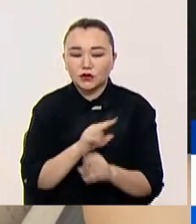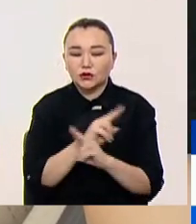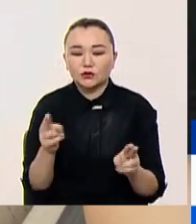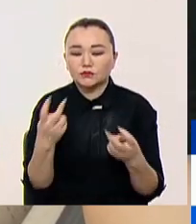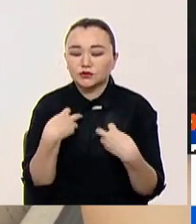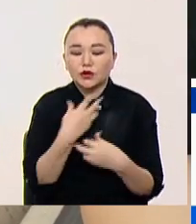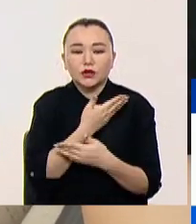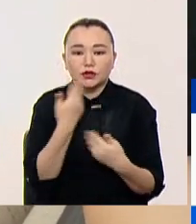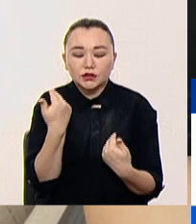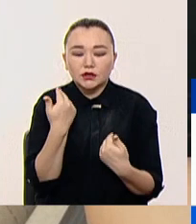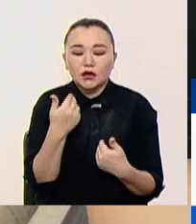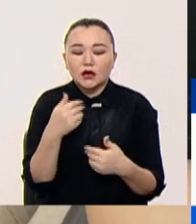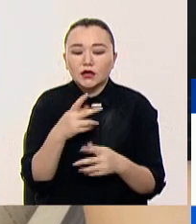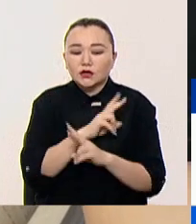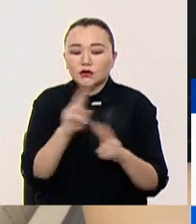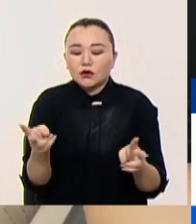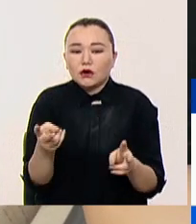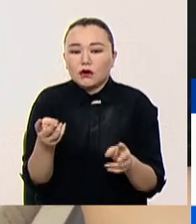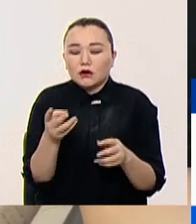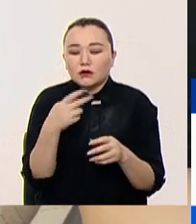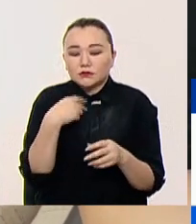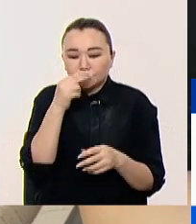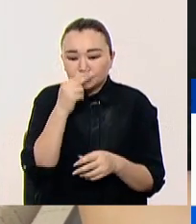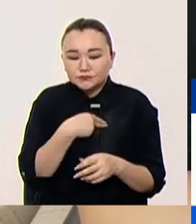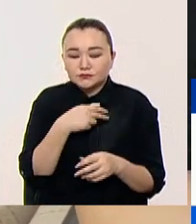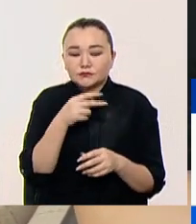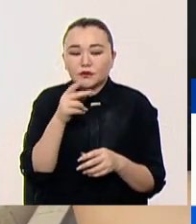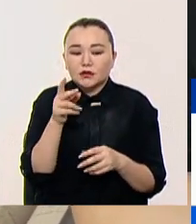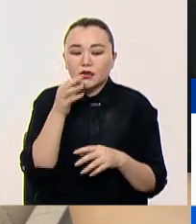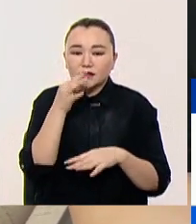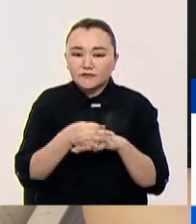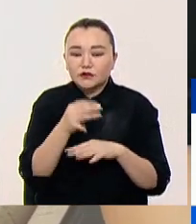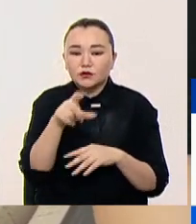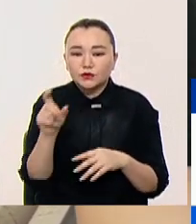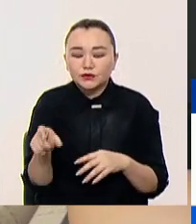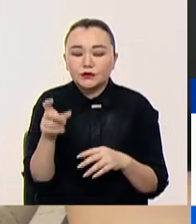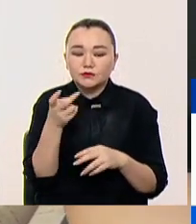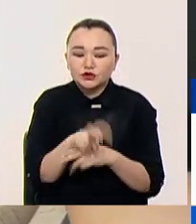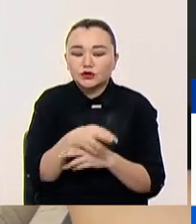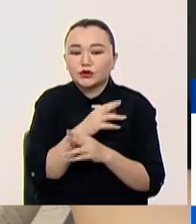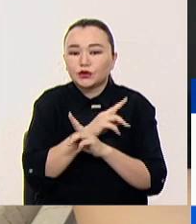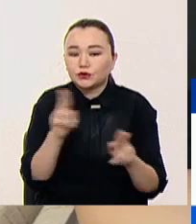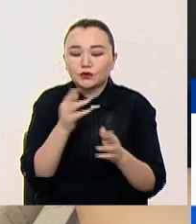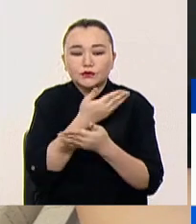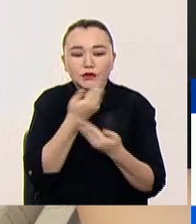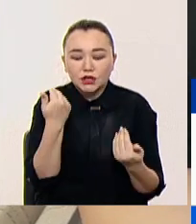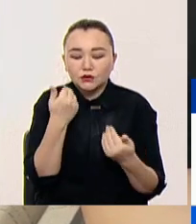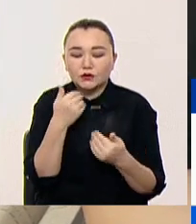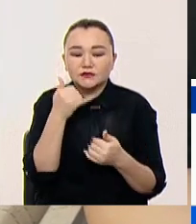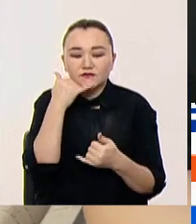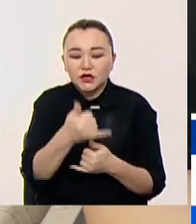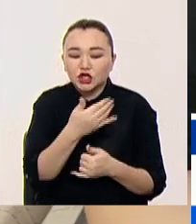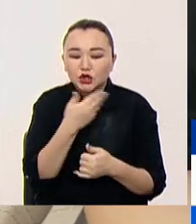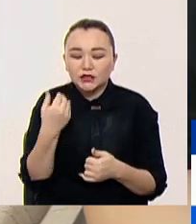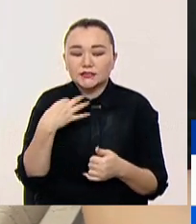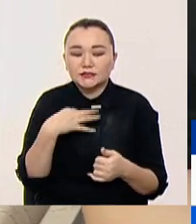келгенде жоқ, еге ешкім бізден жаңағы кінәлінде нелер жауапты органдар келген жоқ, бізге ешкім звандағанда жоқ,